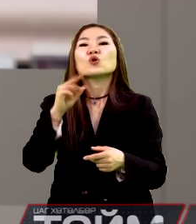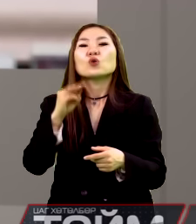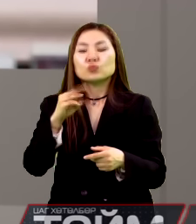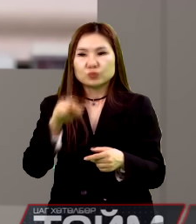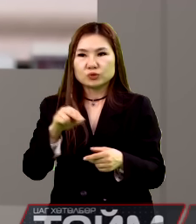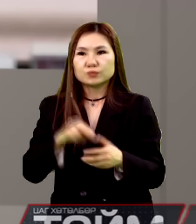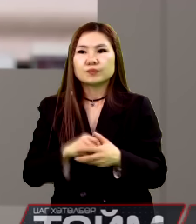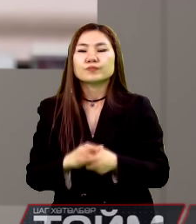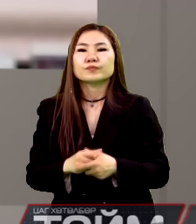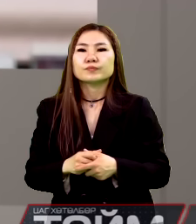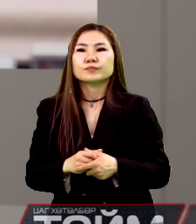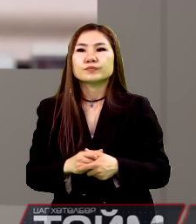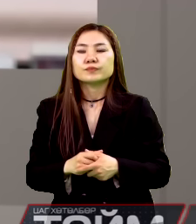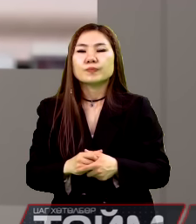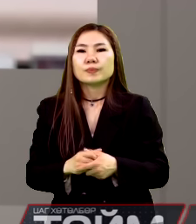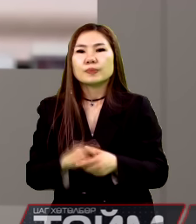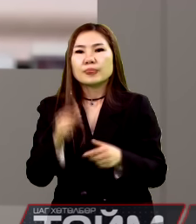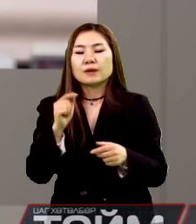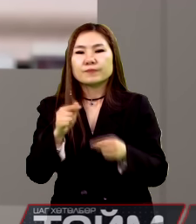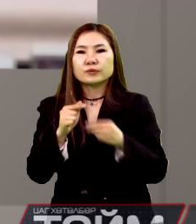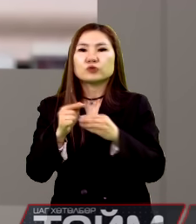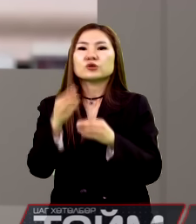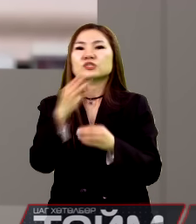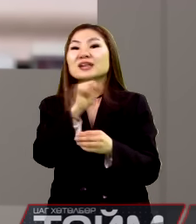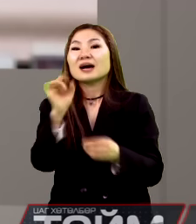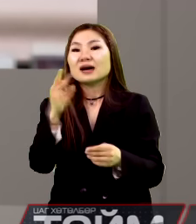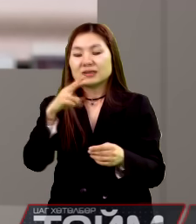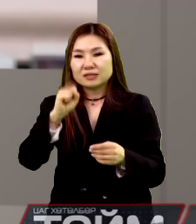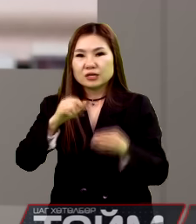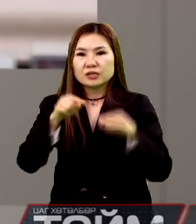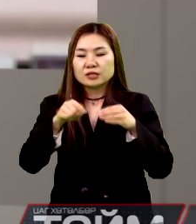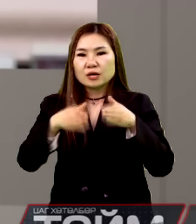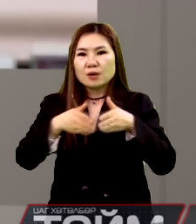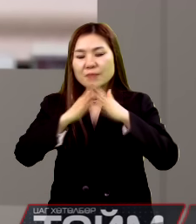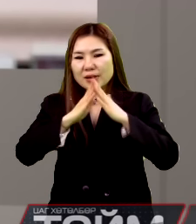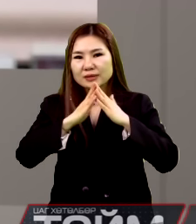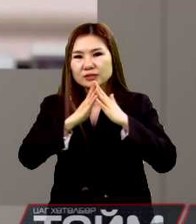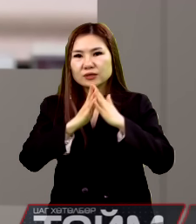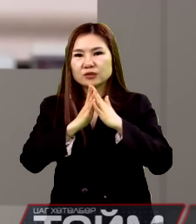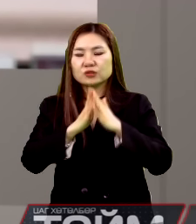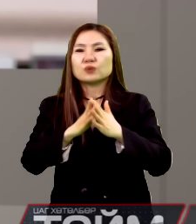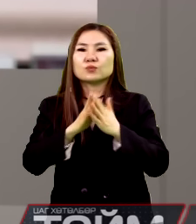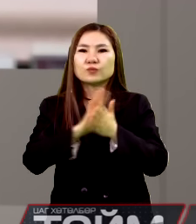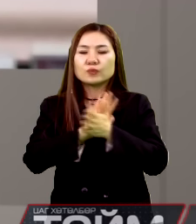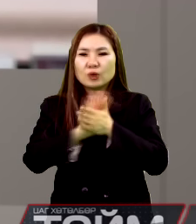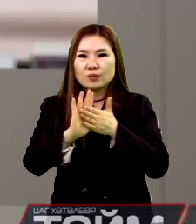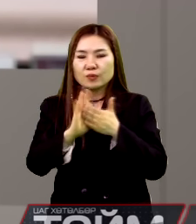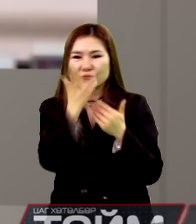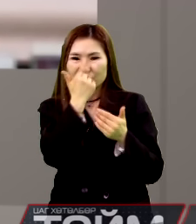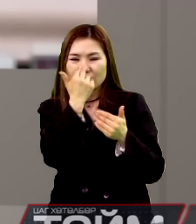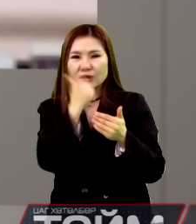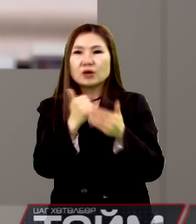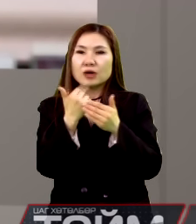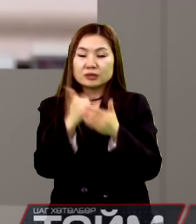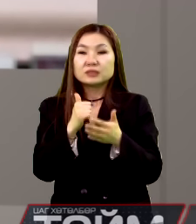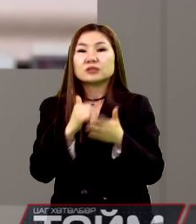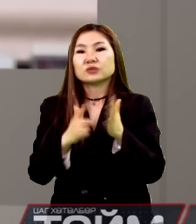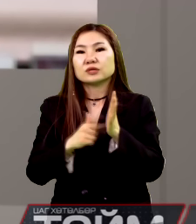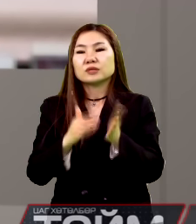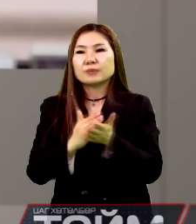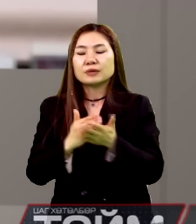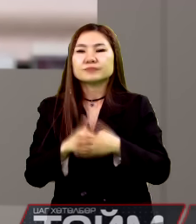бүгдээрх намын 60 сайхан даргын өмч гэдэг тийм. Тэр энд бас шаардлага хөргүүлсэн байлээ. Энэ барилгынхаа одоо үн үзэмжийг зас сайжруулъя гэдэг. Барилгын